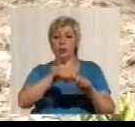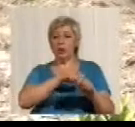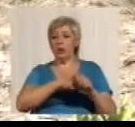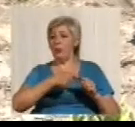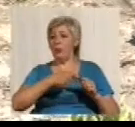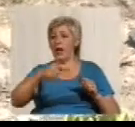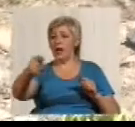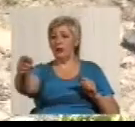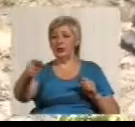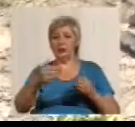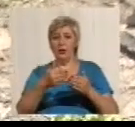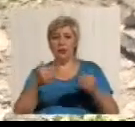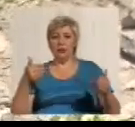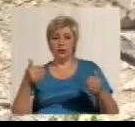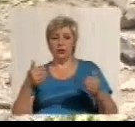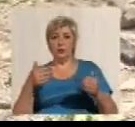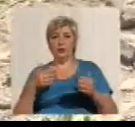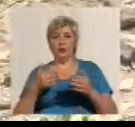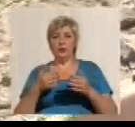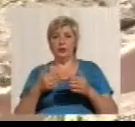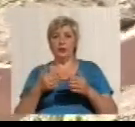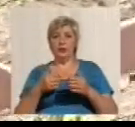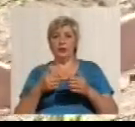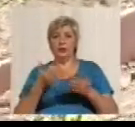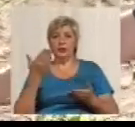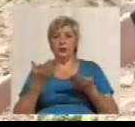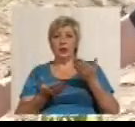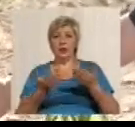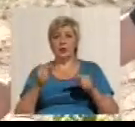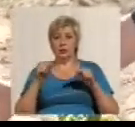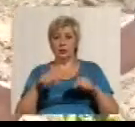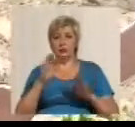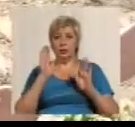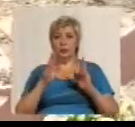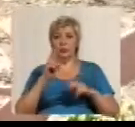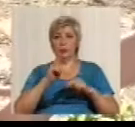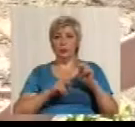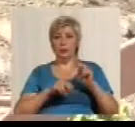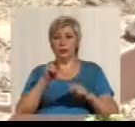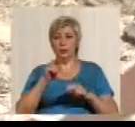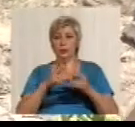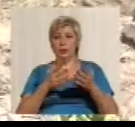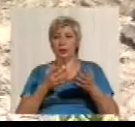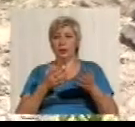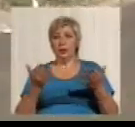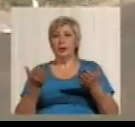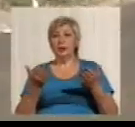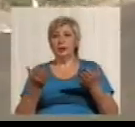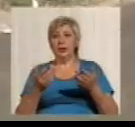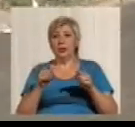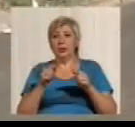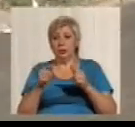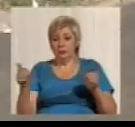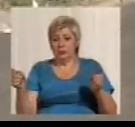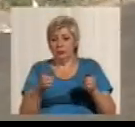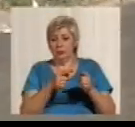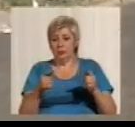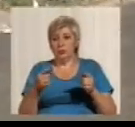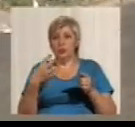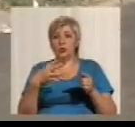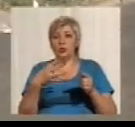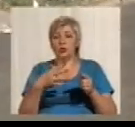багато дітей. Тобі ж якщо тут будуть будувати прямо тут, ну де тут 40 метрів? Тут 40 кроків навіть не нарахуєш. А